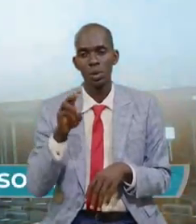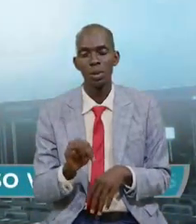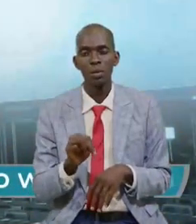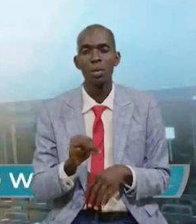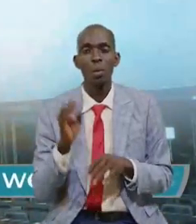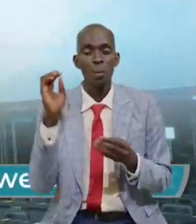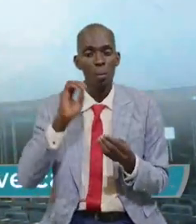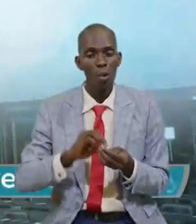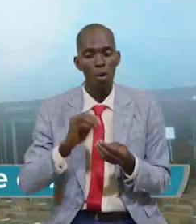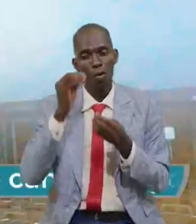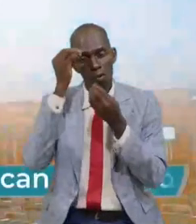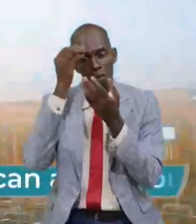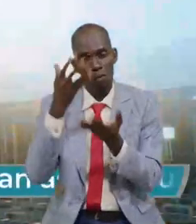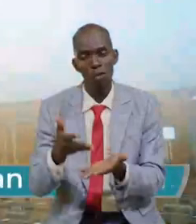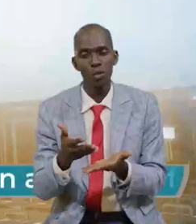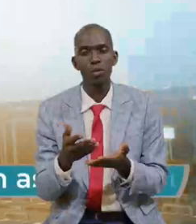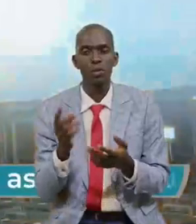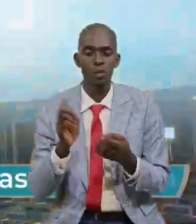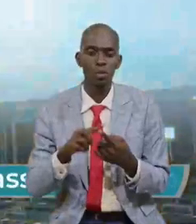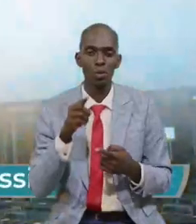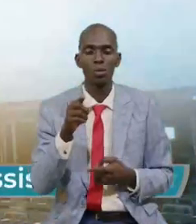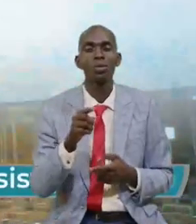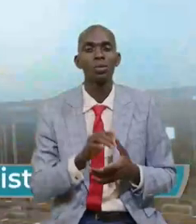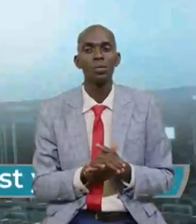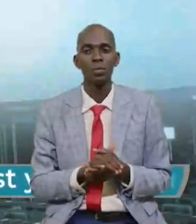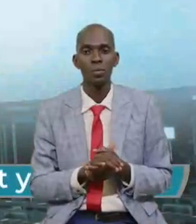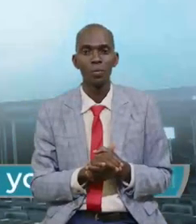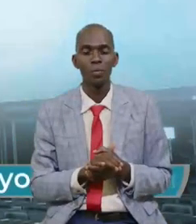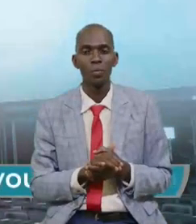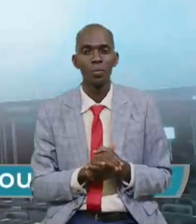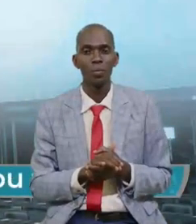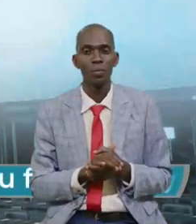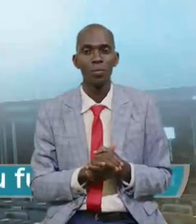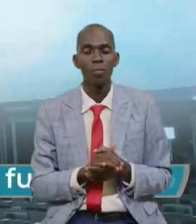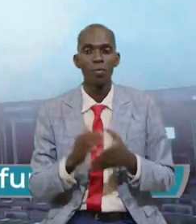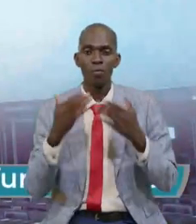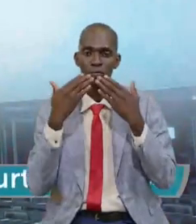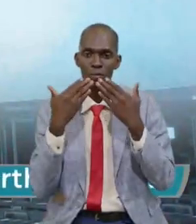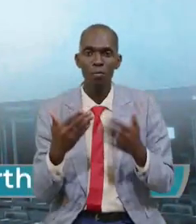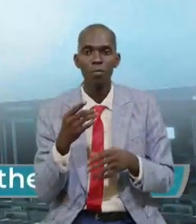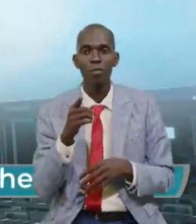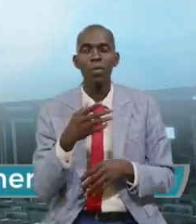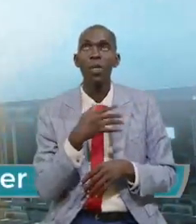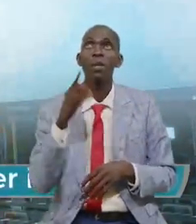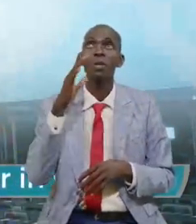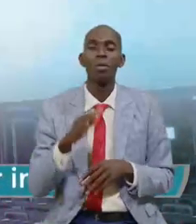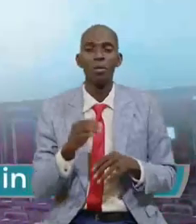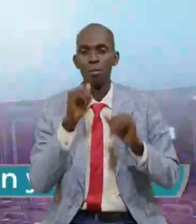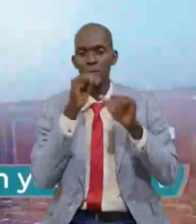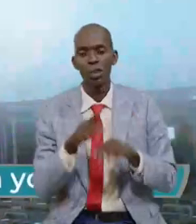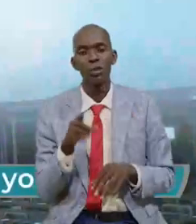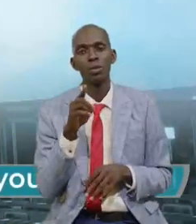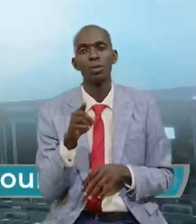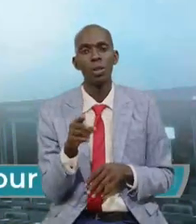Le pasteur serait très content de voir prendre part à ce banquet. Merci, que le Seigneur vous bénisse.